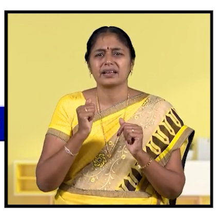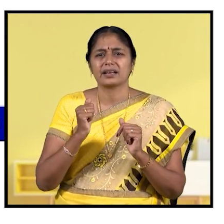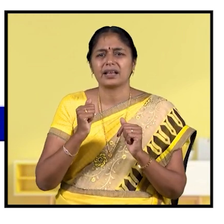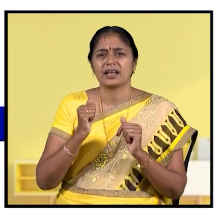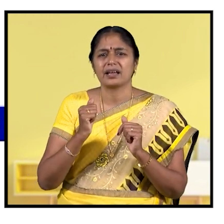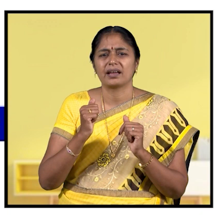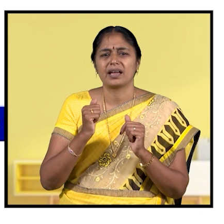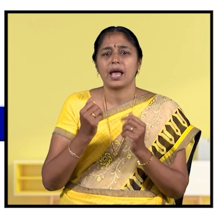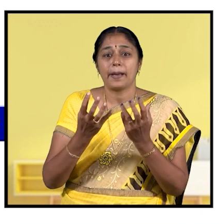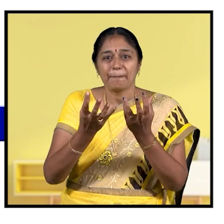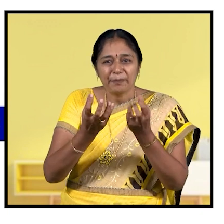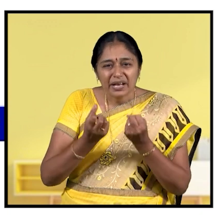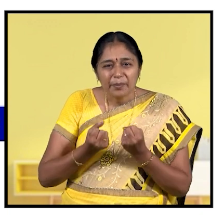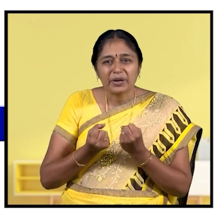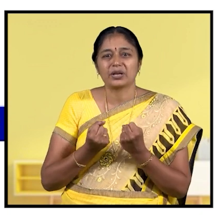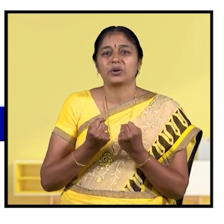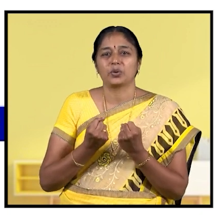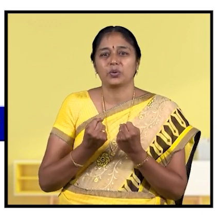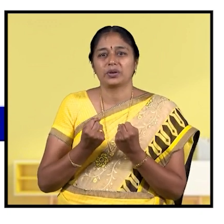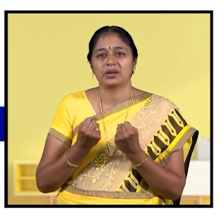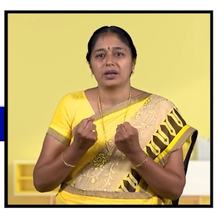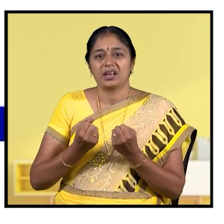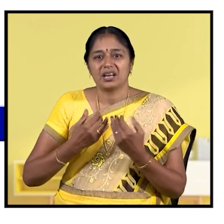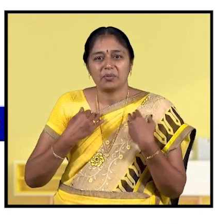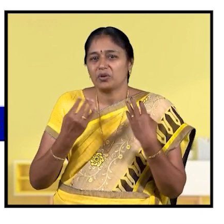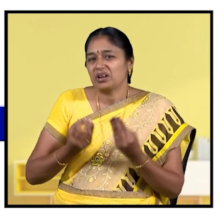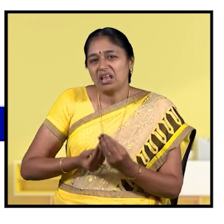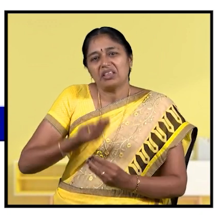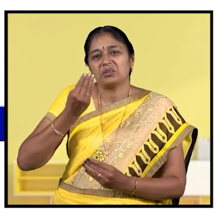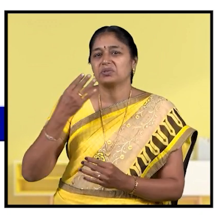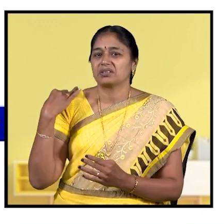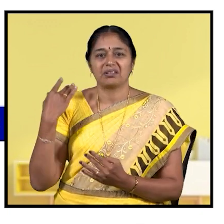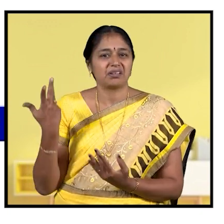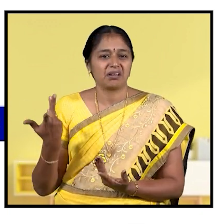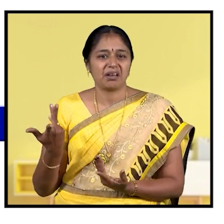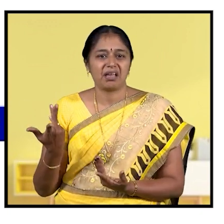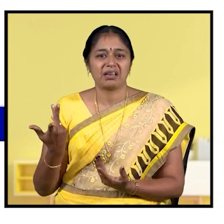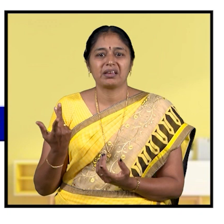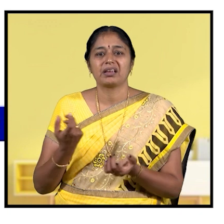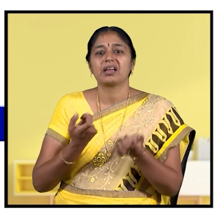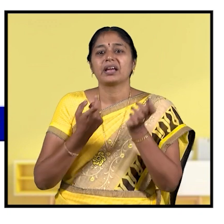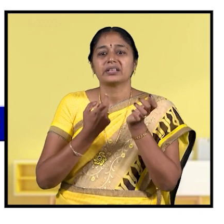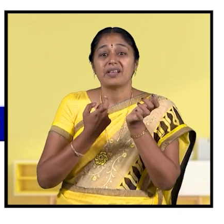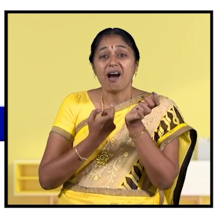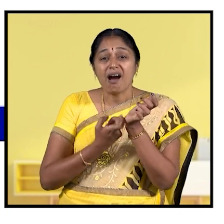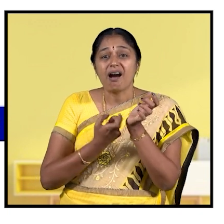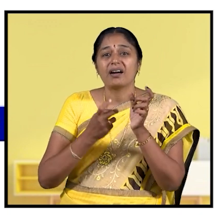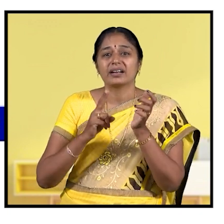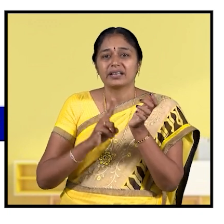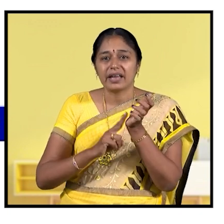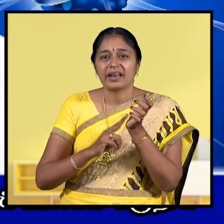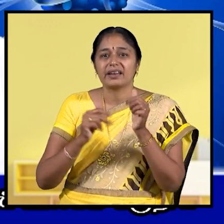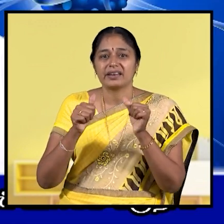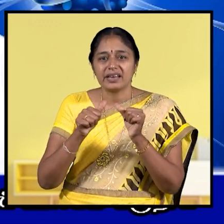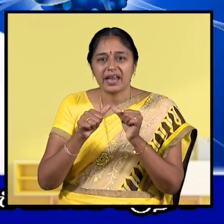குறைவுபடுதலும் நோய் குறியீடு. இந்த நோய் காரணம் என்ன அப்படின்னு பார்த்தீங்கன்னா, இந்த நோய்க்கான காரணம் ரெட்ரோ வைரஸ், ஆரண்யா வைரஸ். இது மனித நோய் எதிர்ப்பு குறைவுபடுத்தும்